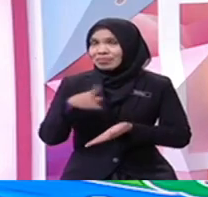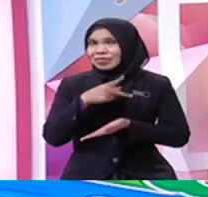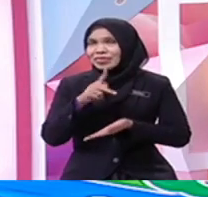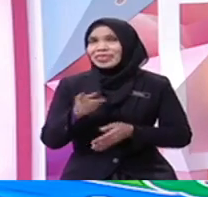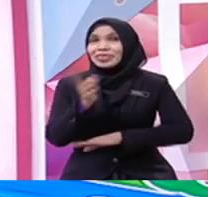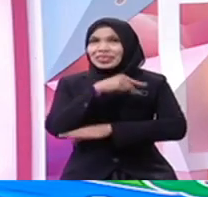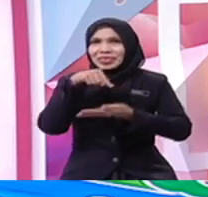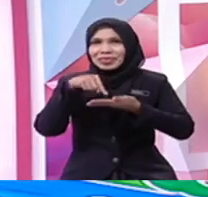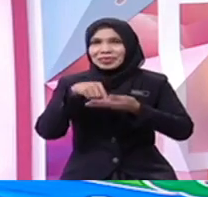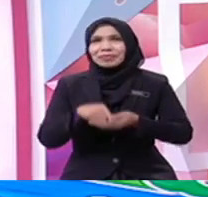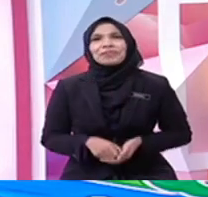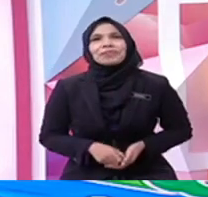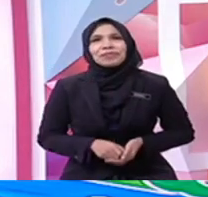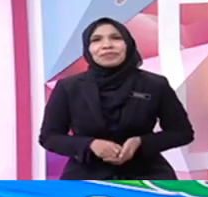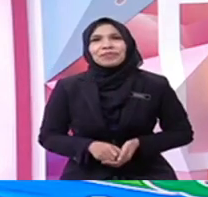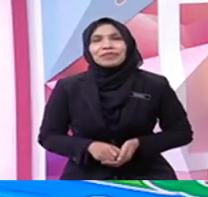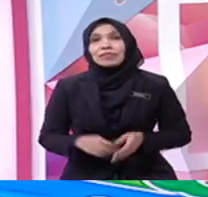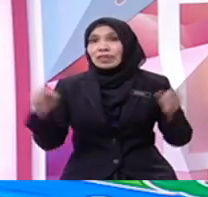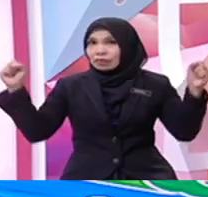oke namanya